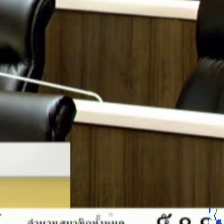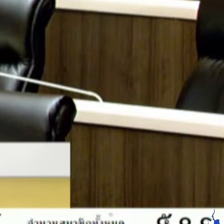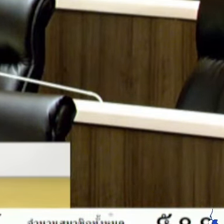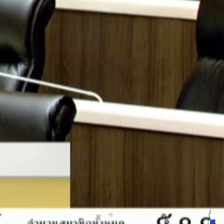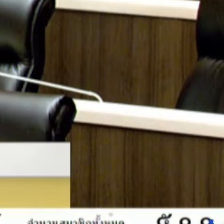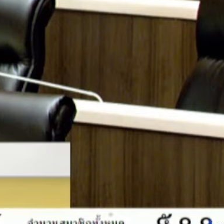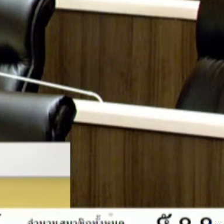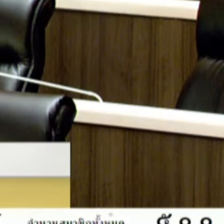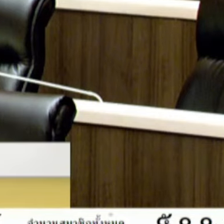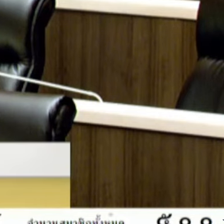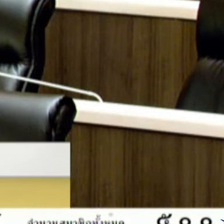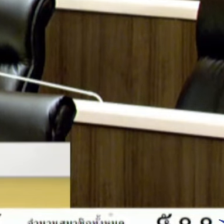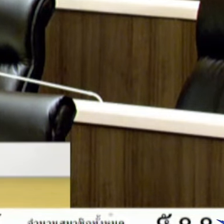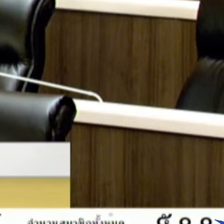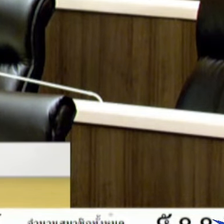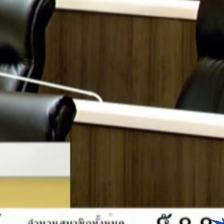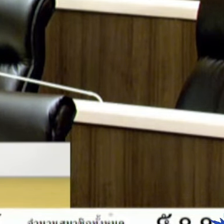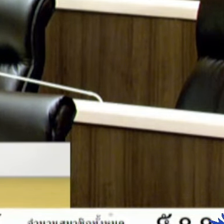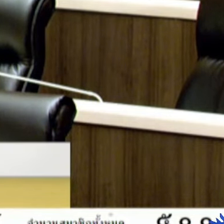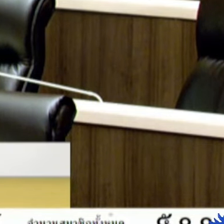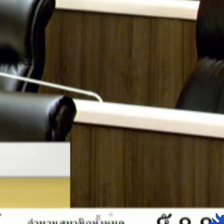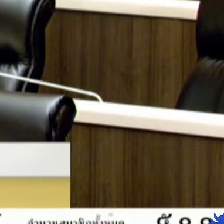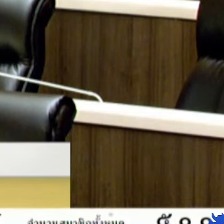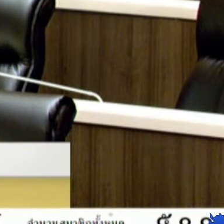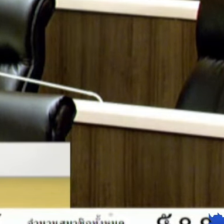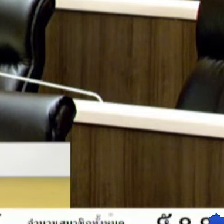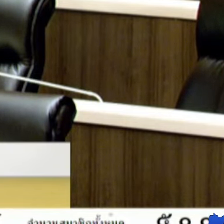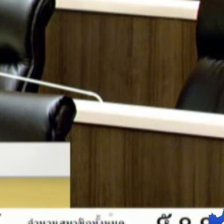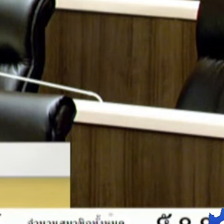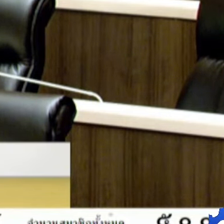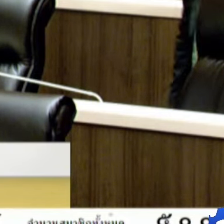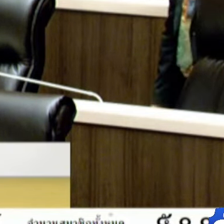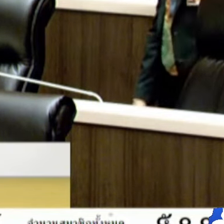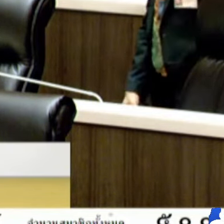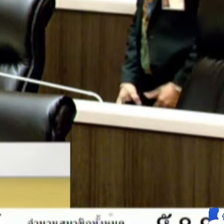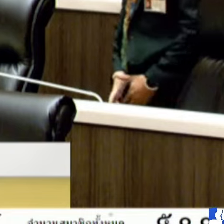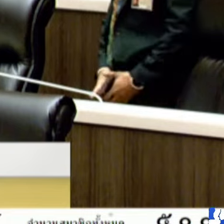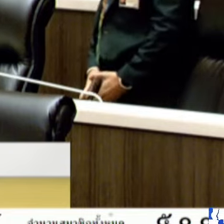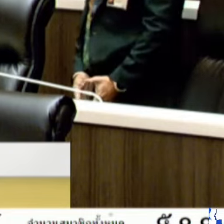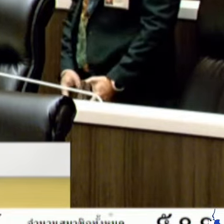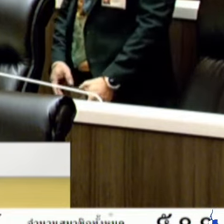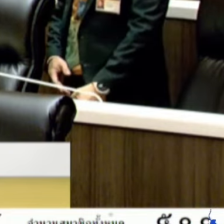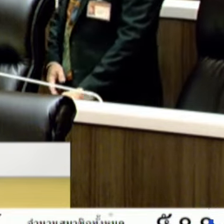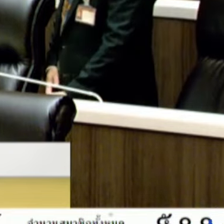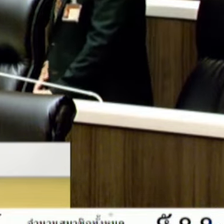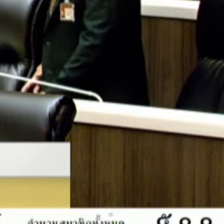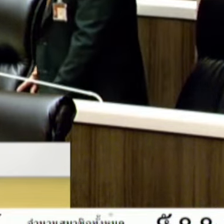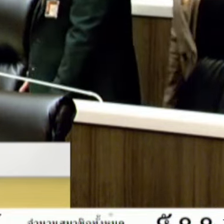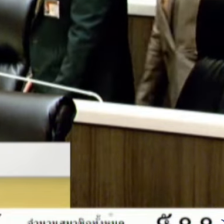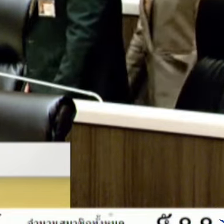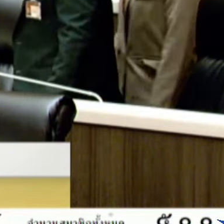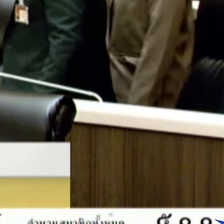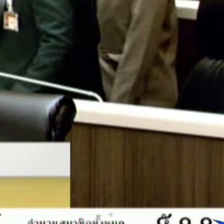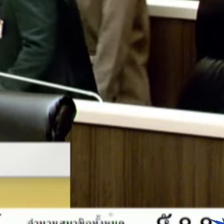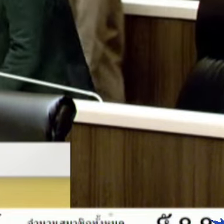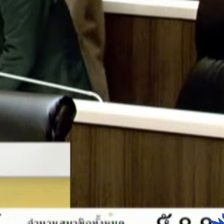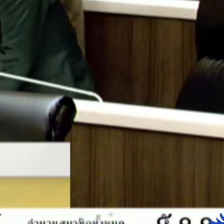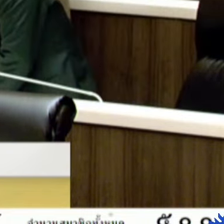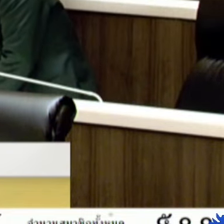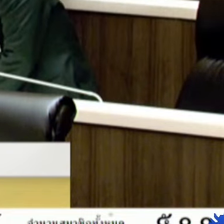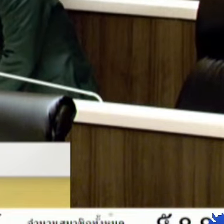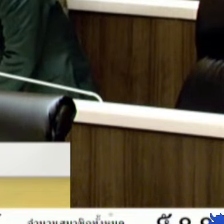เอกประยุทธ์ทำแล้วทำอยู่มาทำต่อแล้วใช้คำโฆษณาให้ประชาชนหลงเชื่อว่านี่คือการปฏิรูปกอง